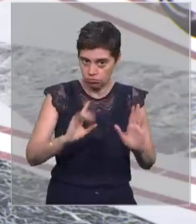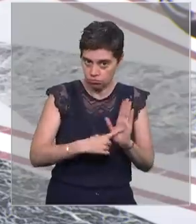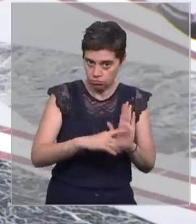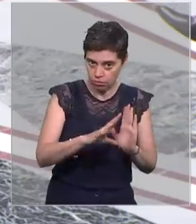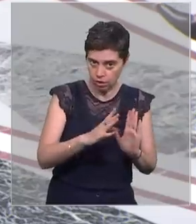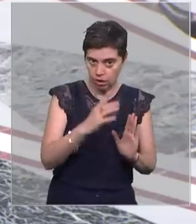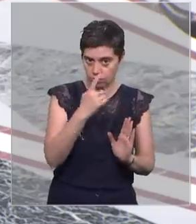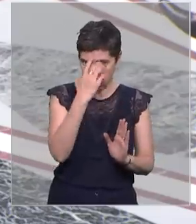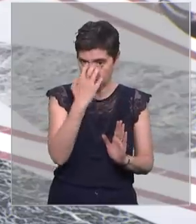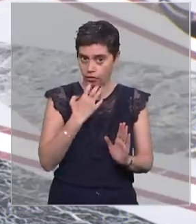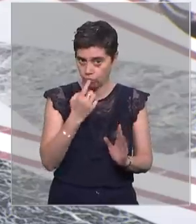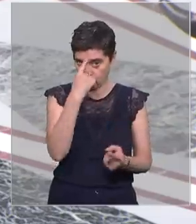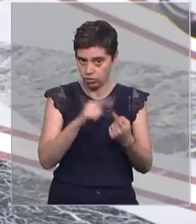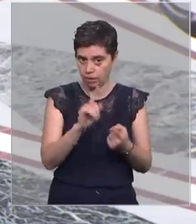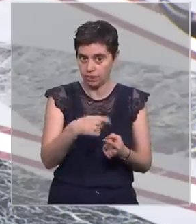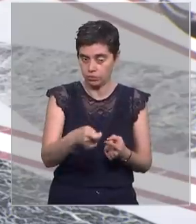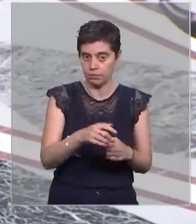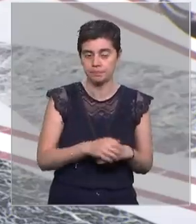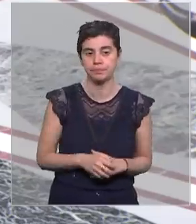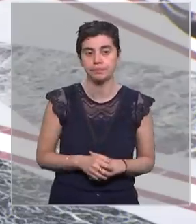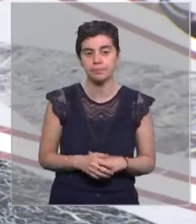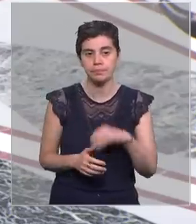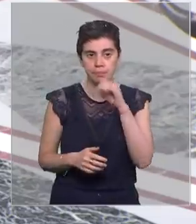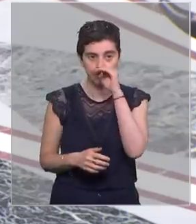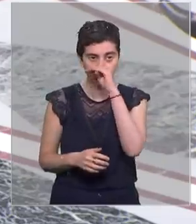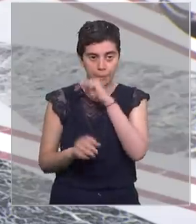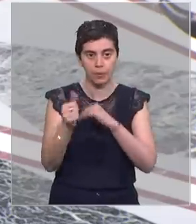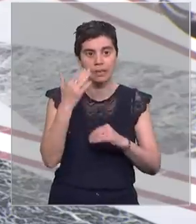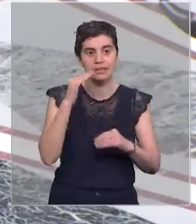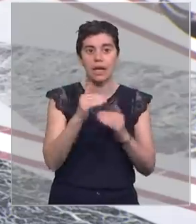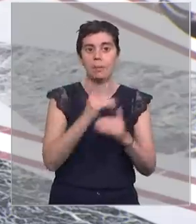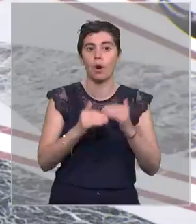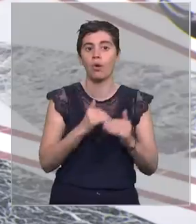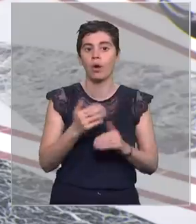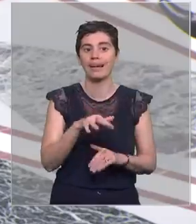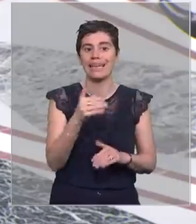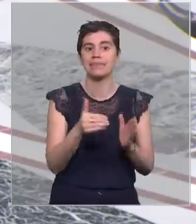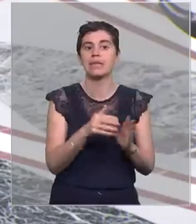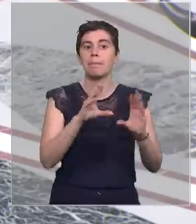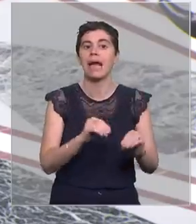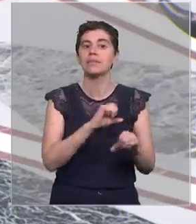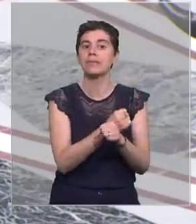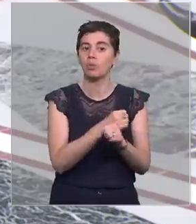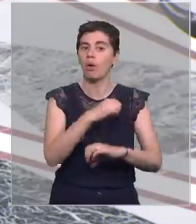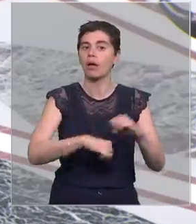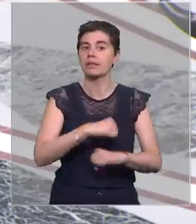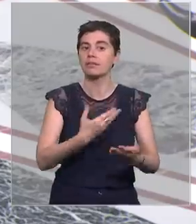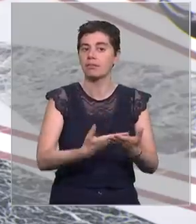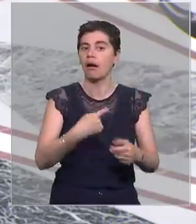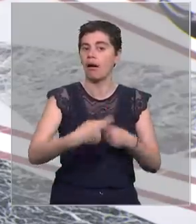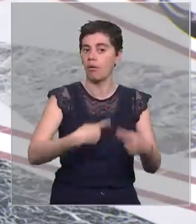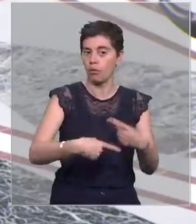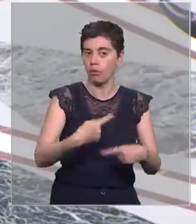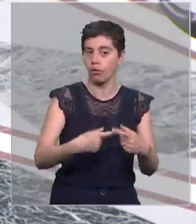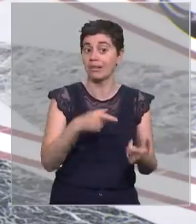au sérieux, comme le ministre de la Justice. Tout d'abord, vous savez qu'il y a un plan de 15 000 places de prison qui est actuellement mis en œuvre et qui constitue